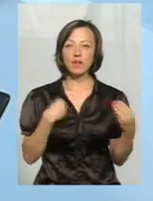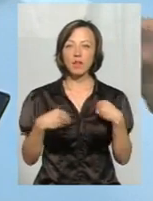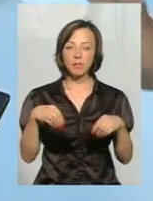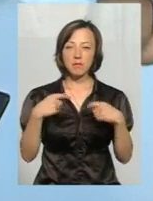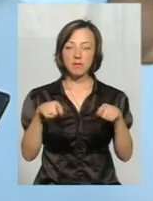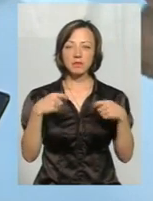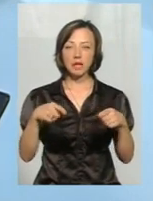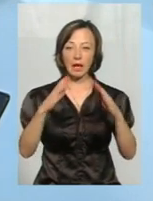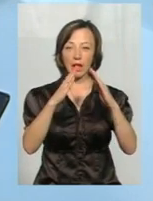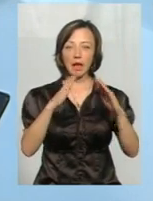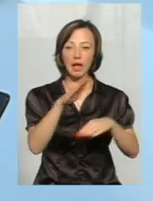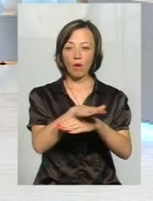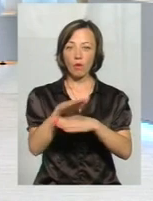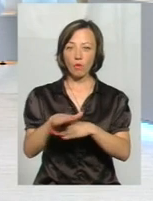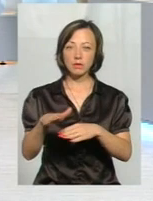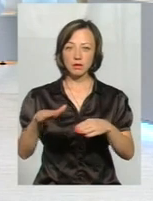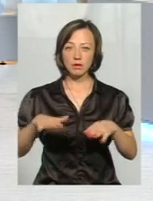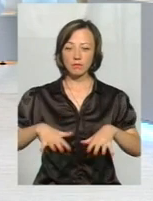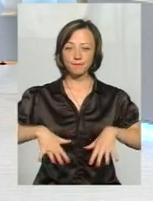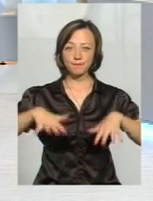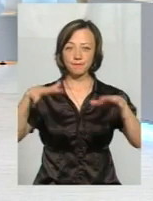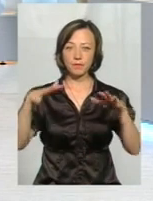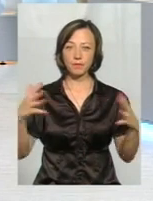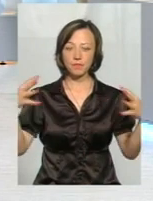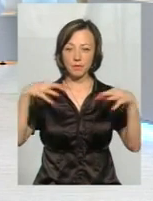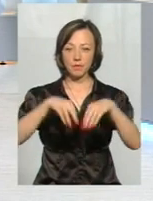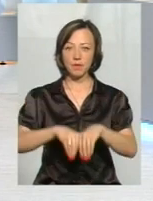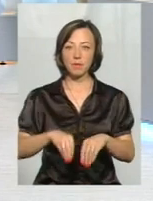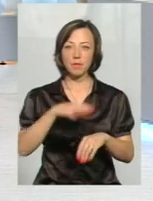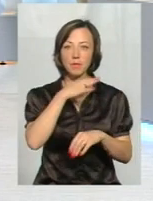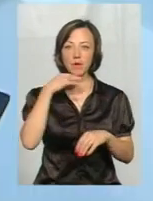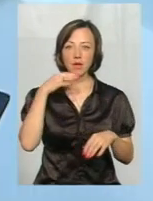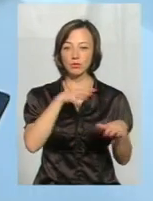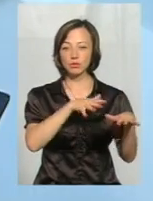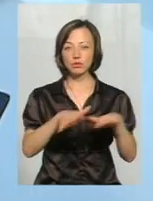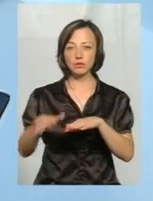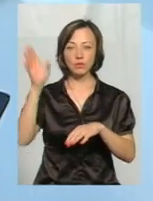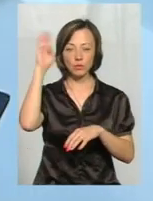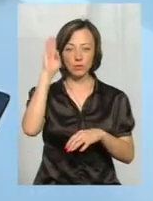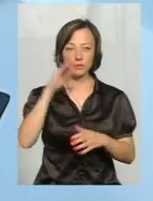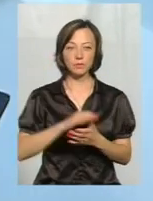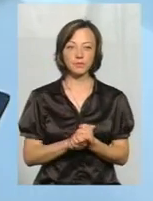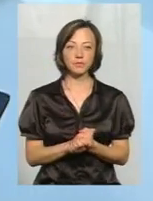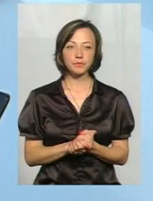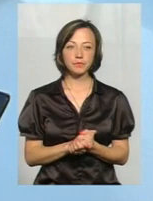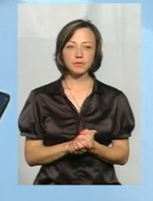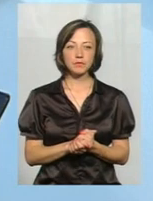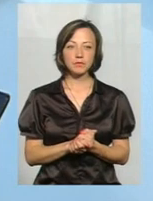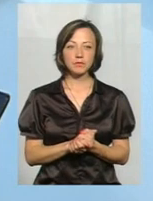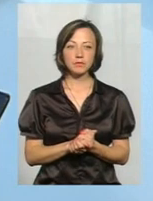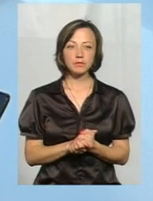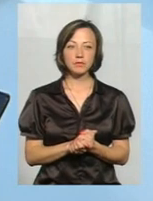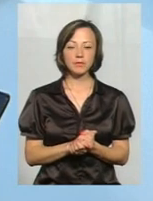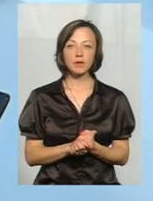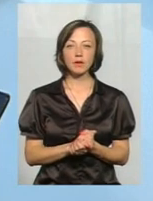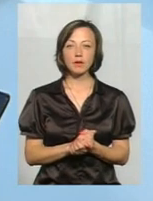великий масив води сходиться в ту частину, де розташований наш речовий ринок. І